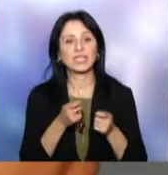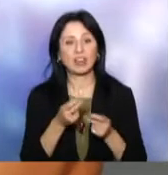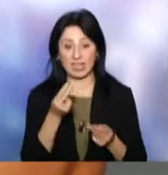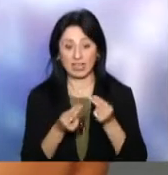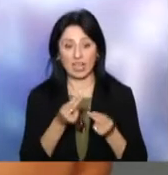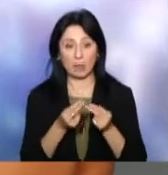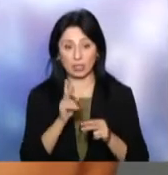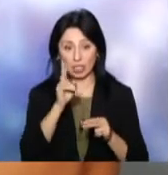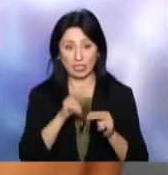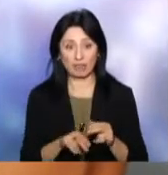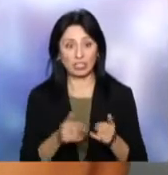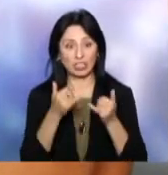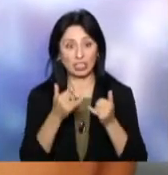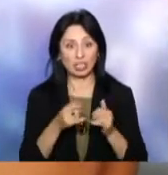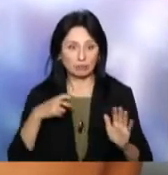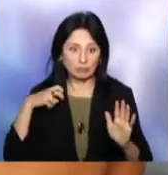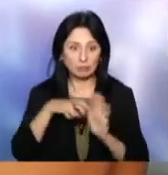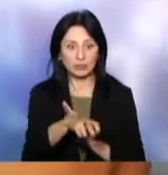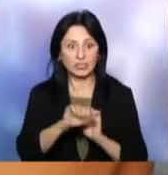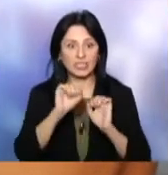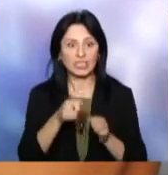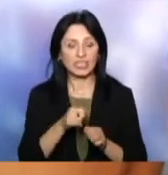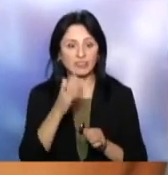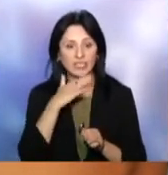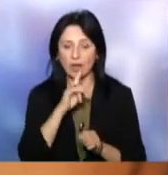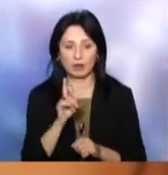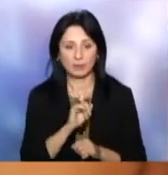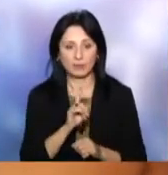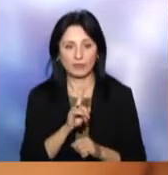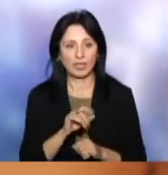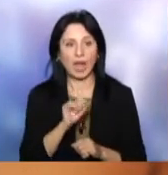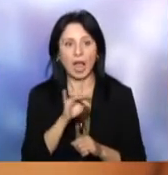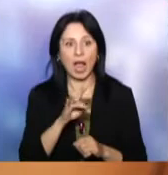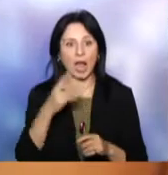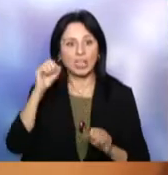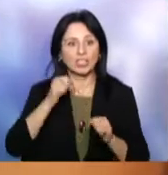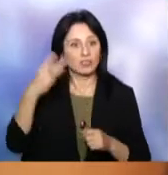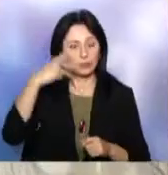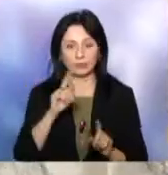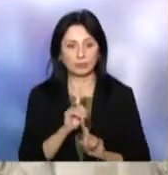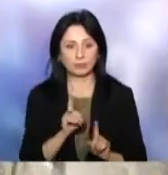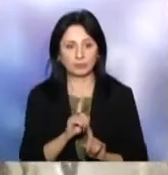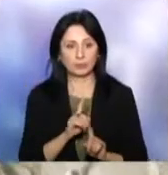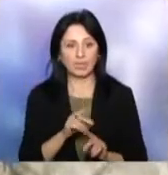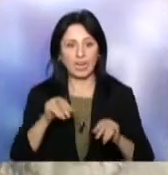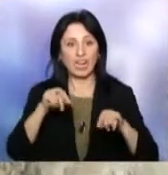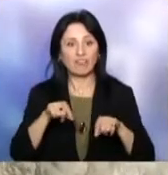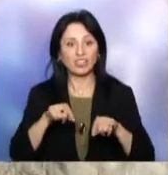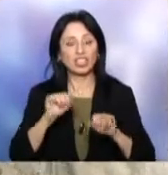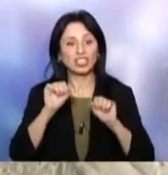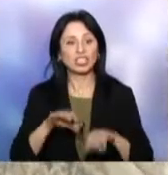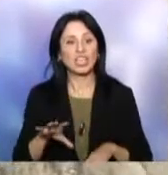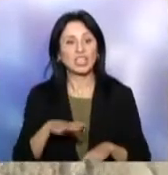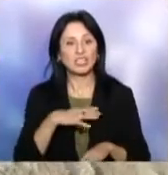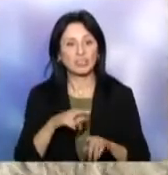თამაშის დამთავრებისთანავე არ ჩახვიდეთ ცივ ან გრილ წყალში, არ გადაივლოთ ცივი შხაპი. ქვიშაში შესაძლოა